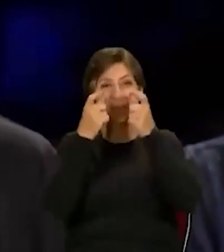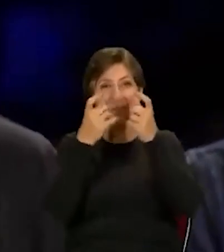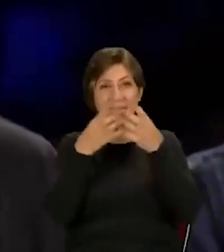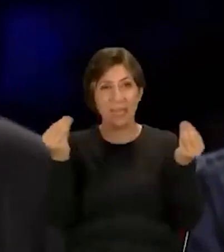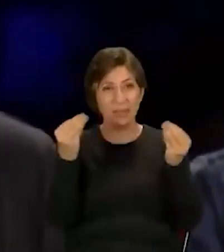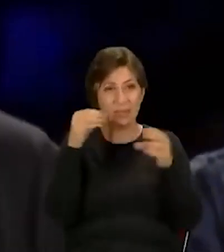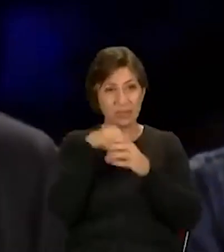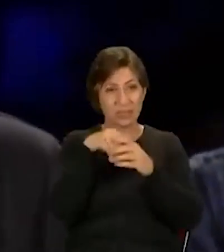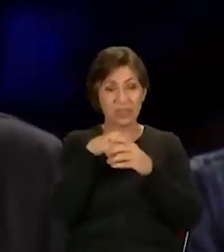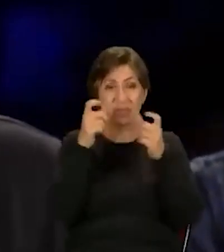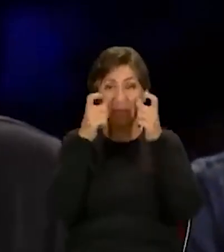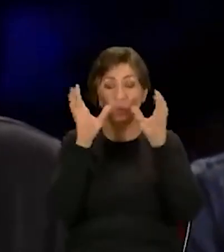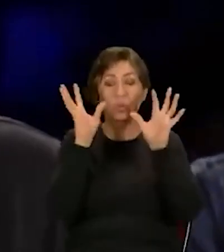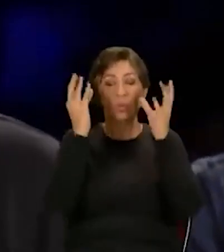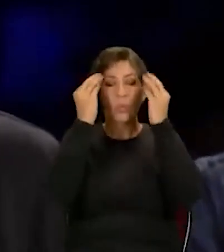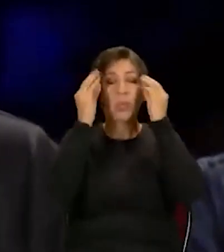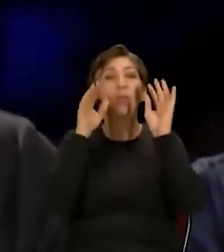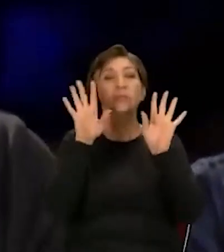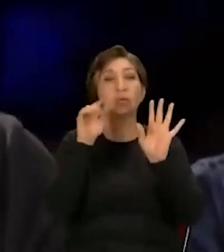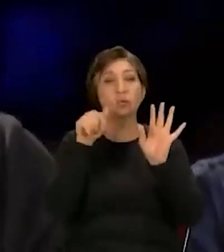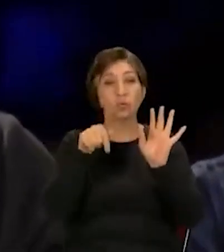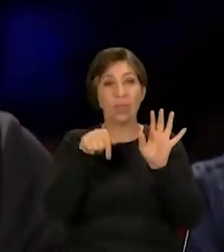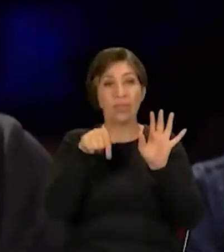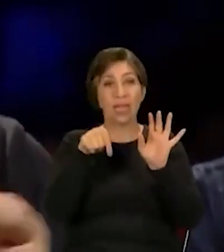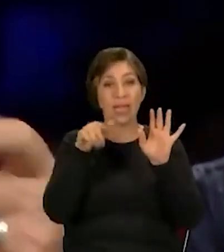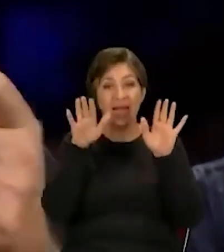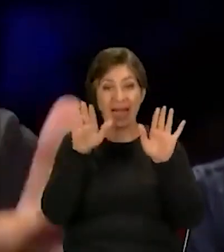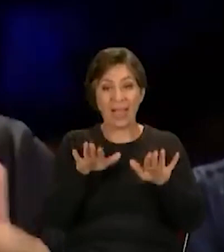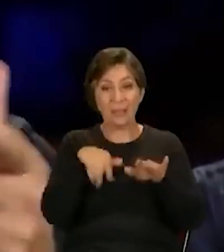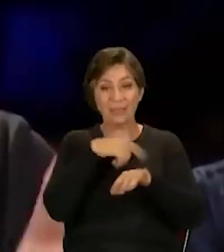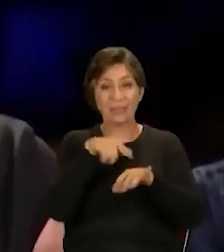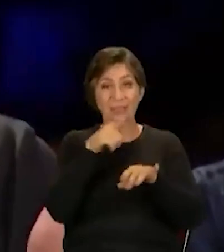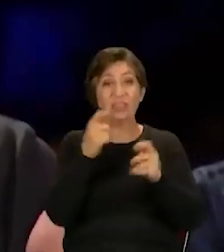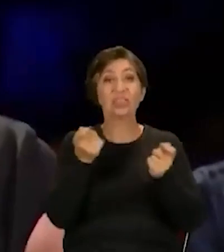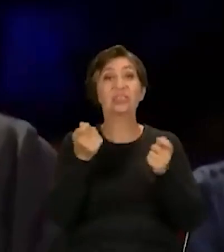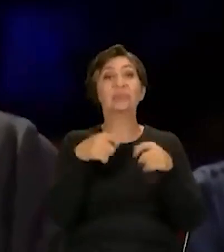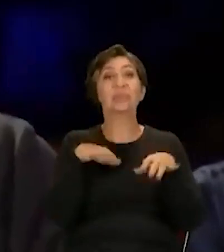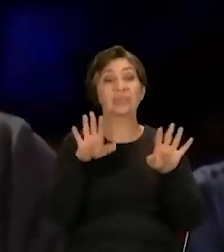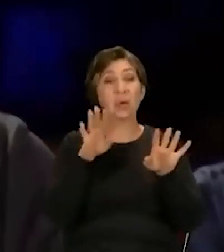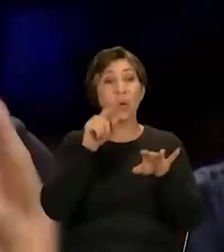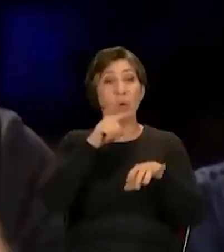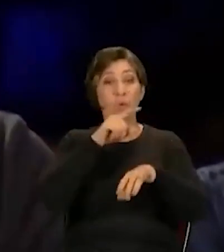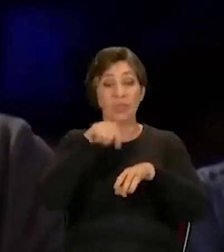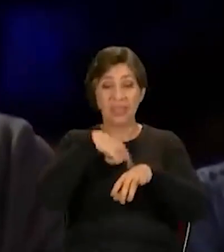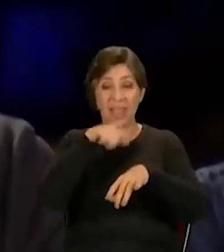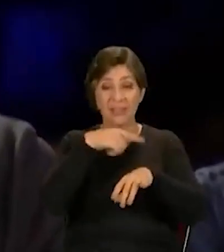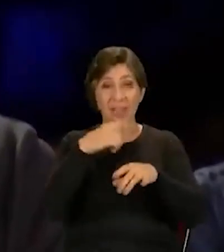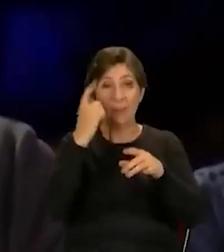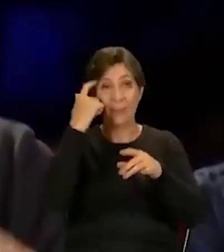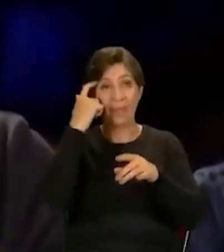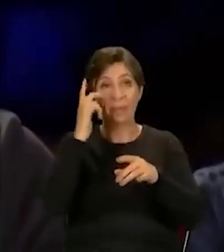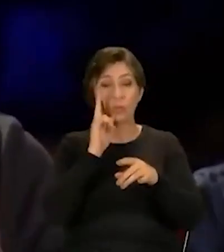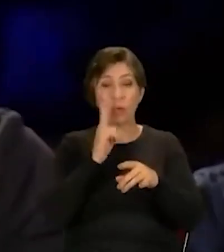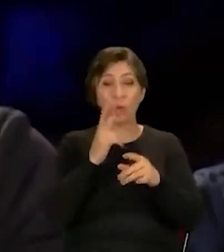dağıtıcı arasında dikkatimizi toplayamaz isek, şu anda kalma devresini çalıştırmaz isek biz... O devre beynin genel kuralı